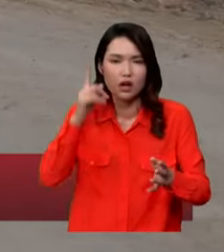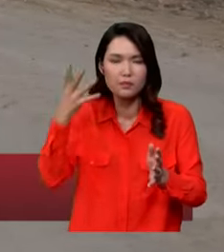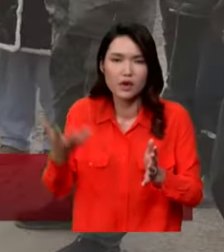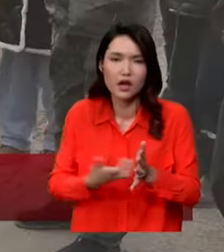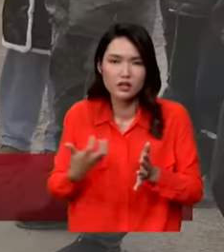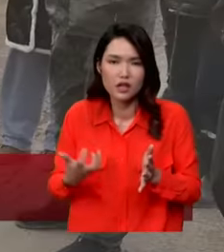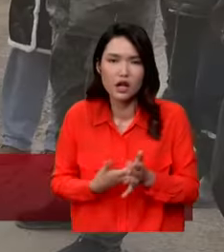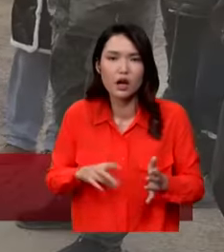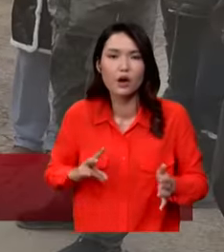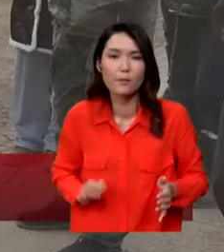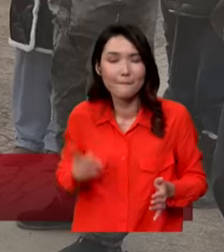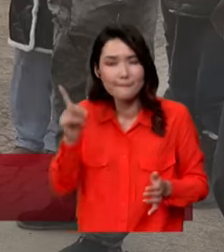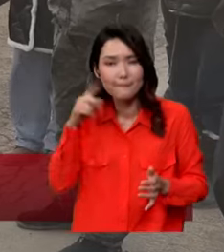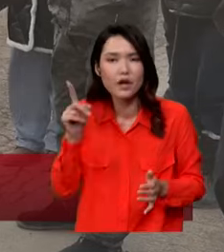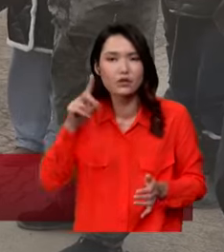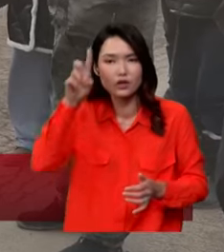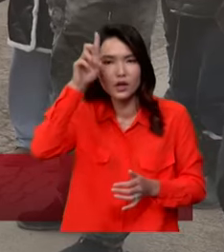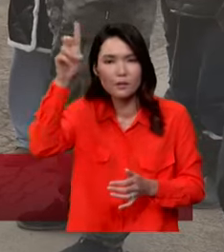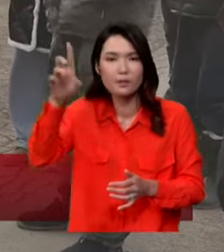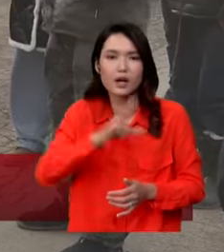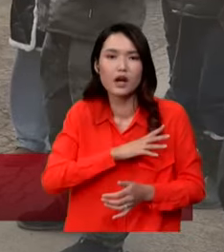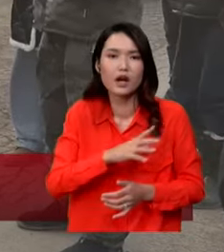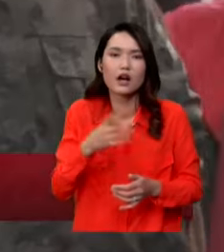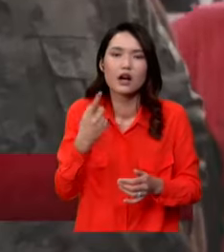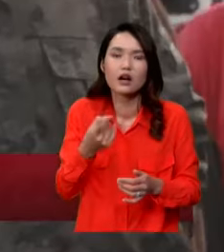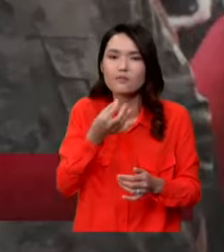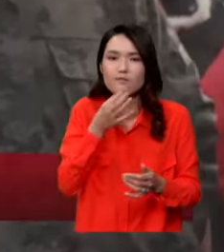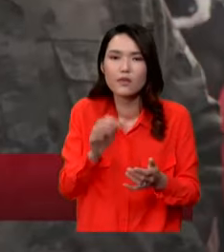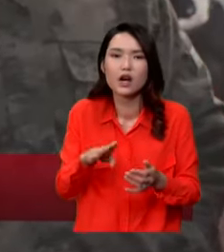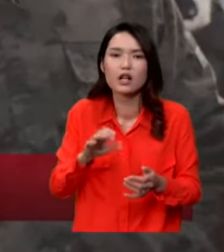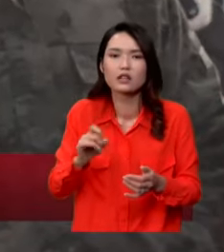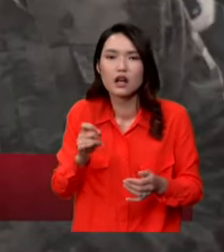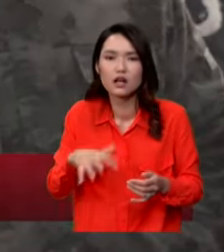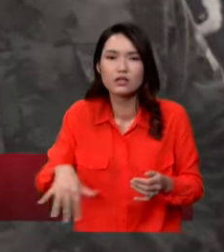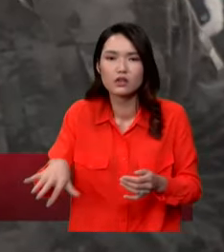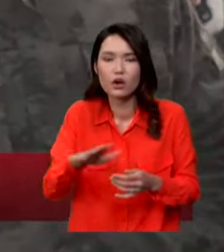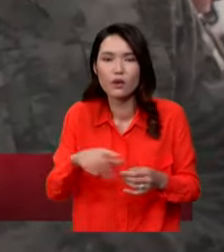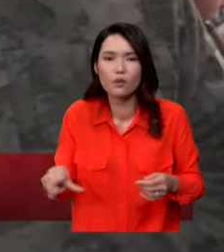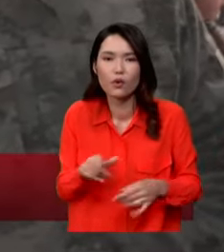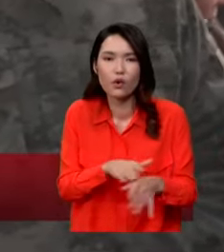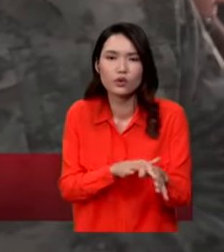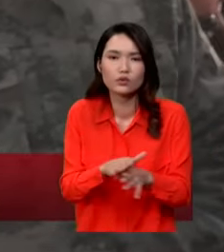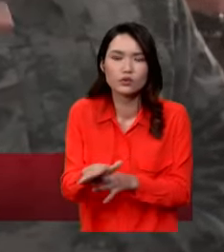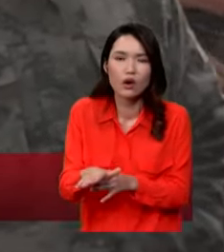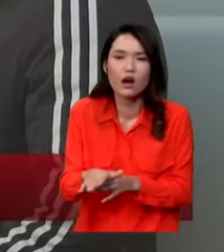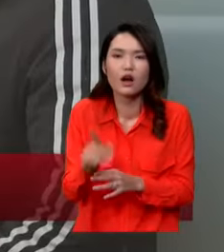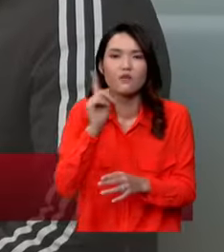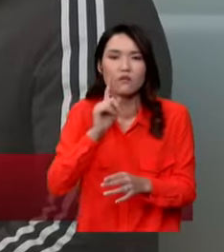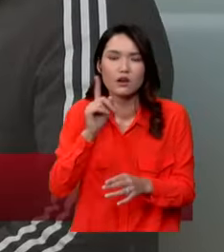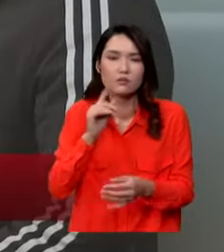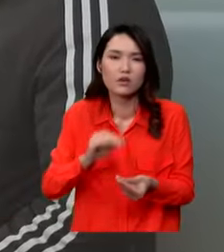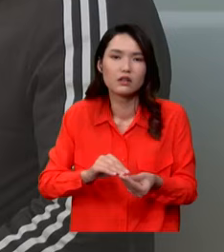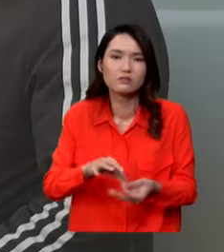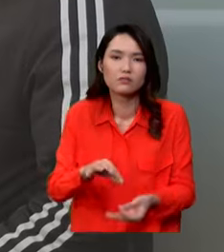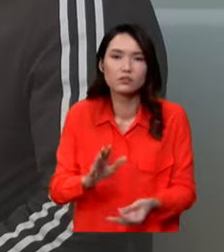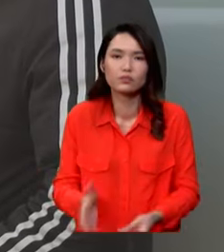белгісіз. Белгілісі, биліктегілер бір жақты етпейінше талдыкөлдіктер жол тауқыметін тарта тұрады.